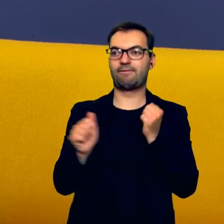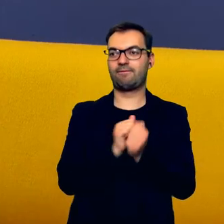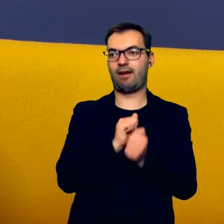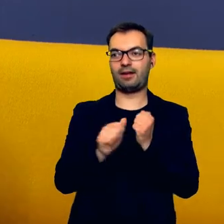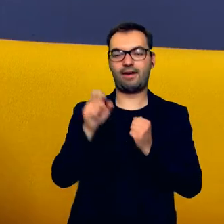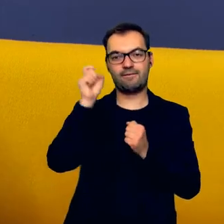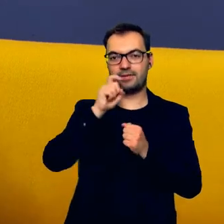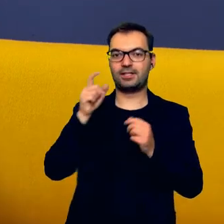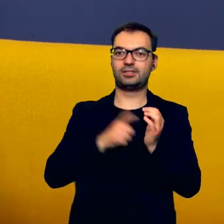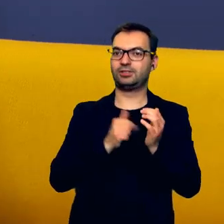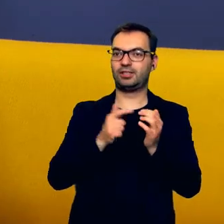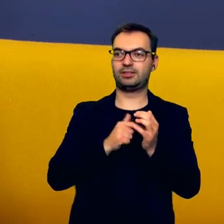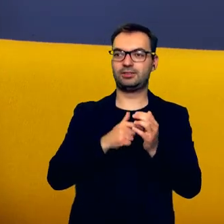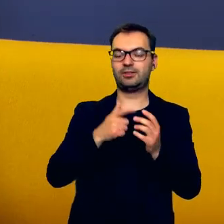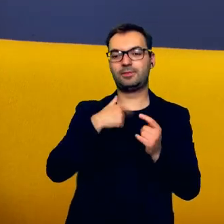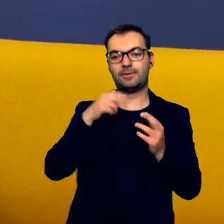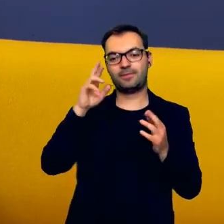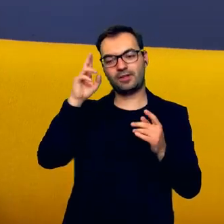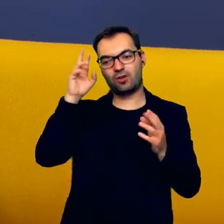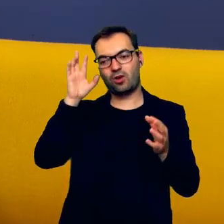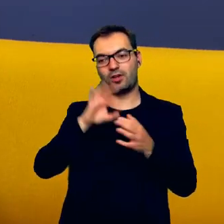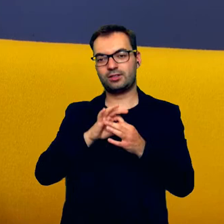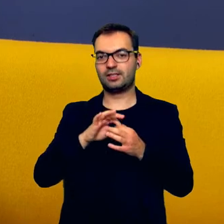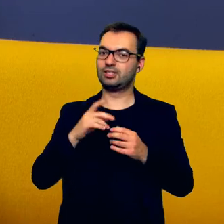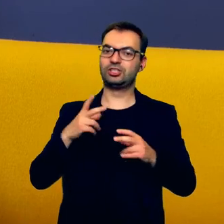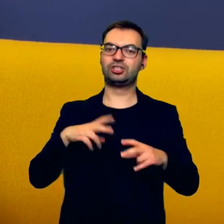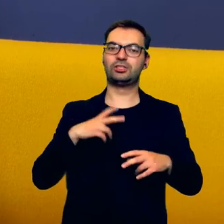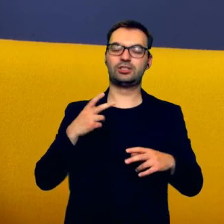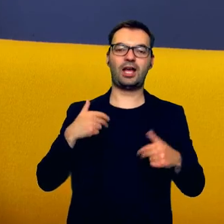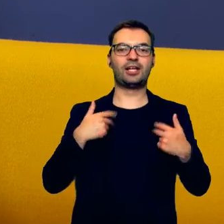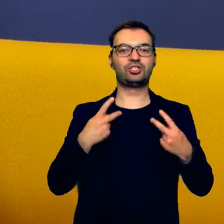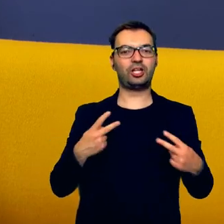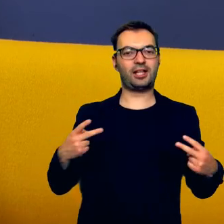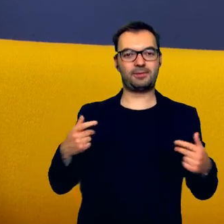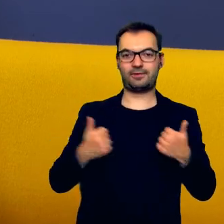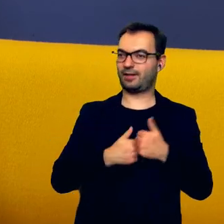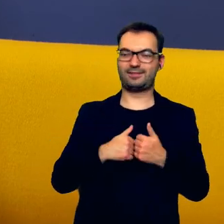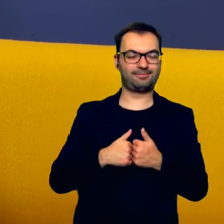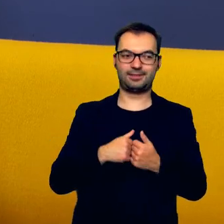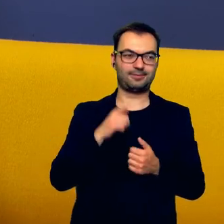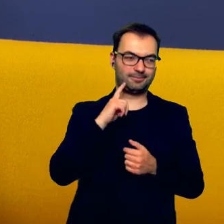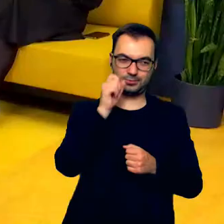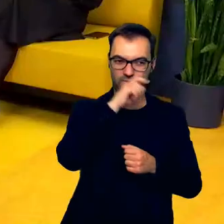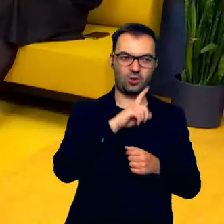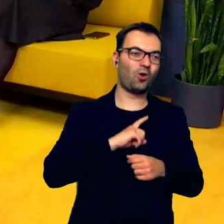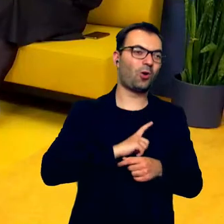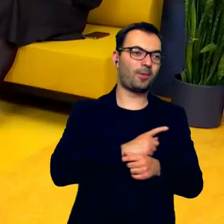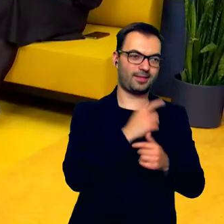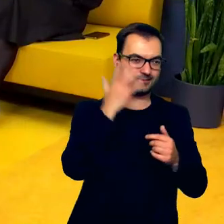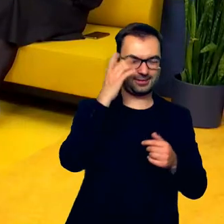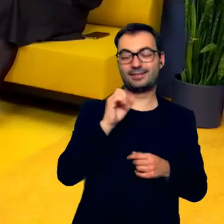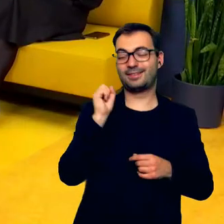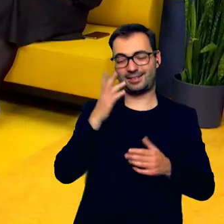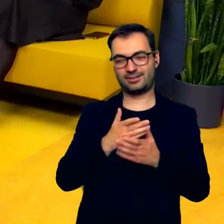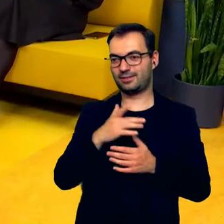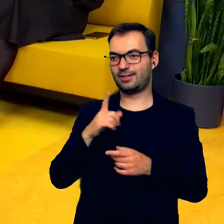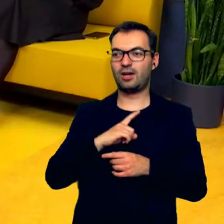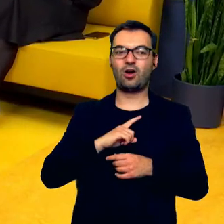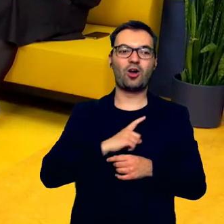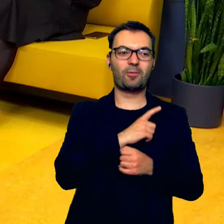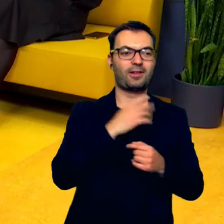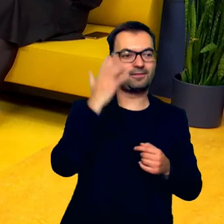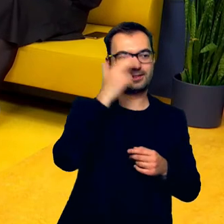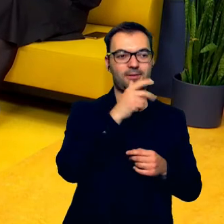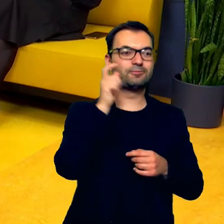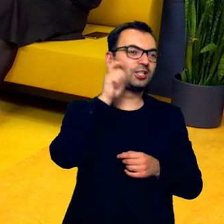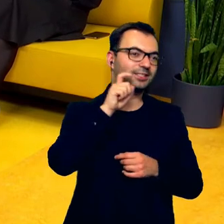wywiadów, która często nam się kojarzy jako pojedynek dżentelmenów, a naprawdę była... Chcielibyśmy, to jest takie romantyczne wyobrażenie, prawda? Otóż to. Tak jak romantyczne